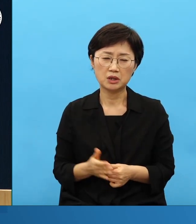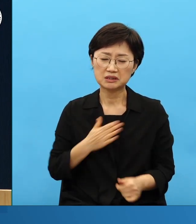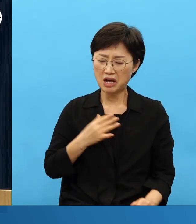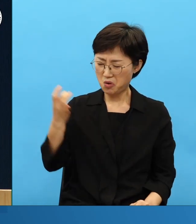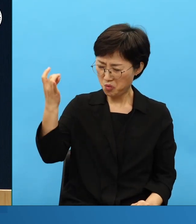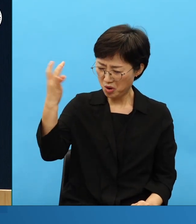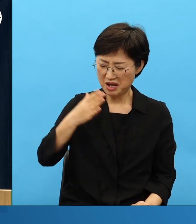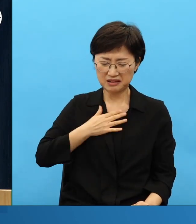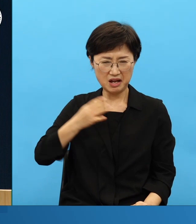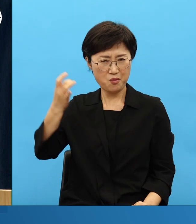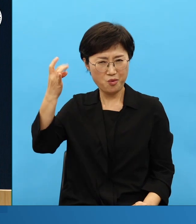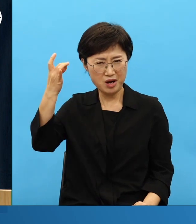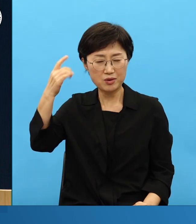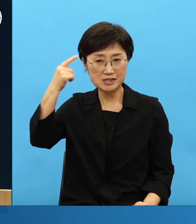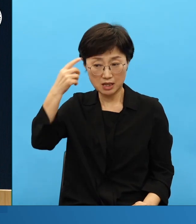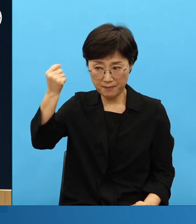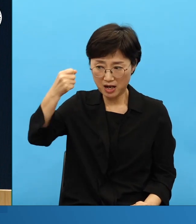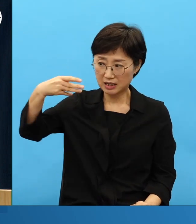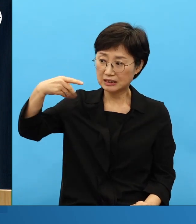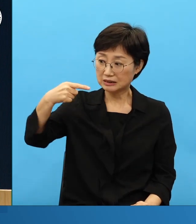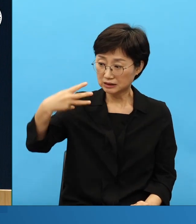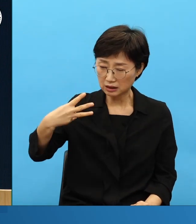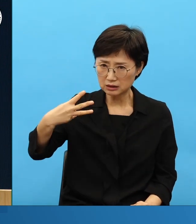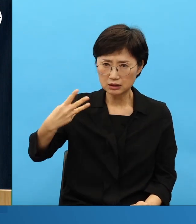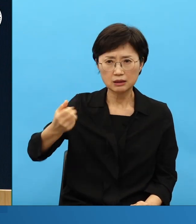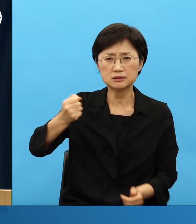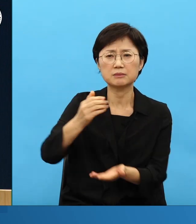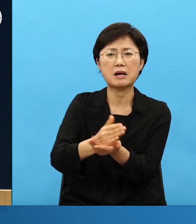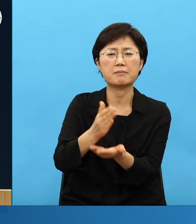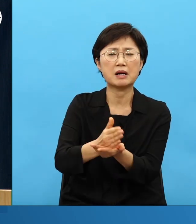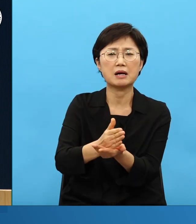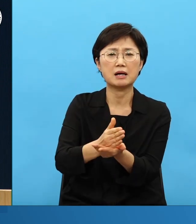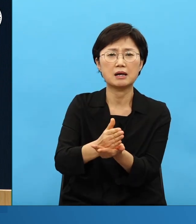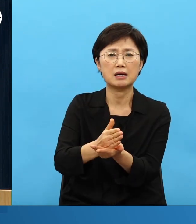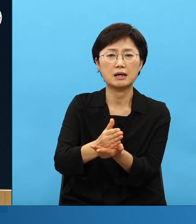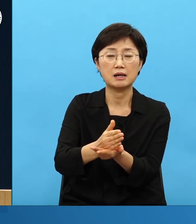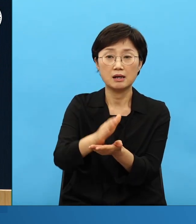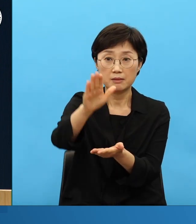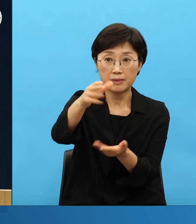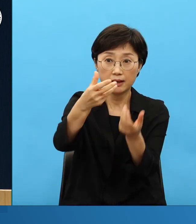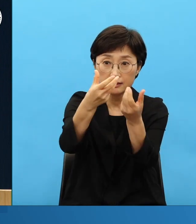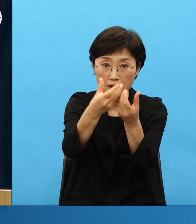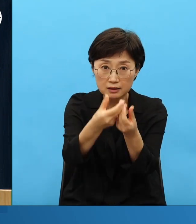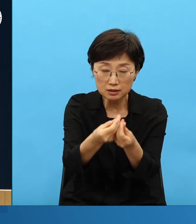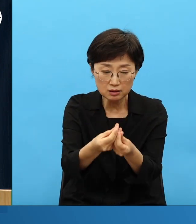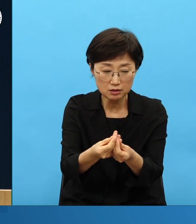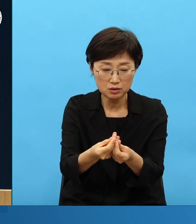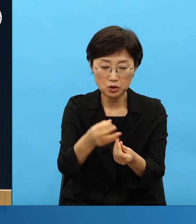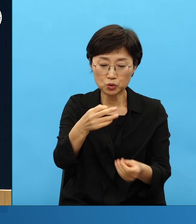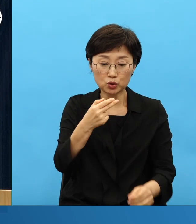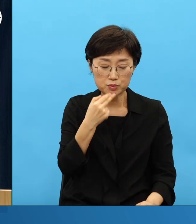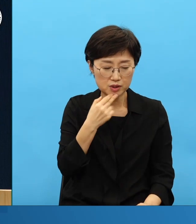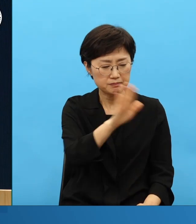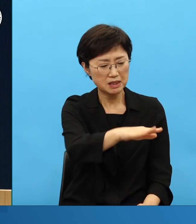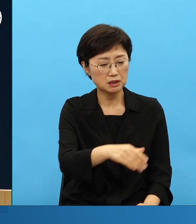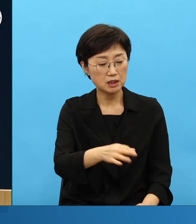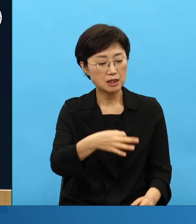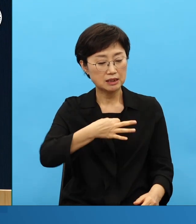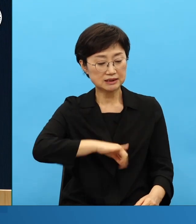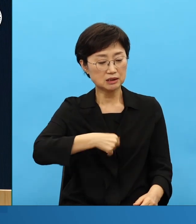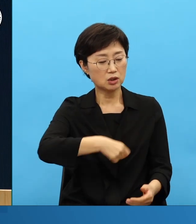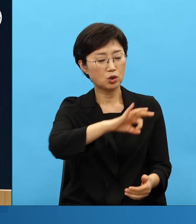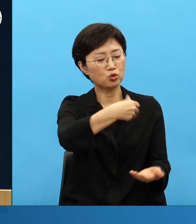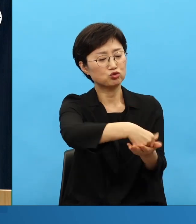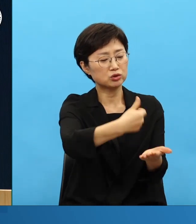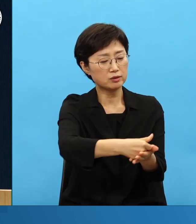too poor, then don't spend the 절대로 money. 자녀 보고 돈이 없어 이거 못한다. 그건 가르치면 안 돼요. Do not teach your children. We can't do that because we don't have the money 할 for